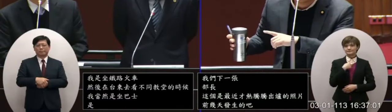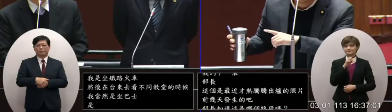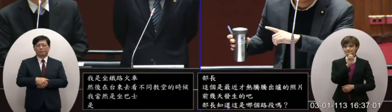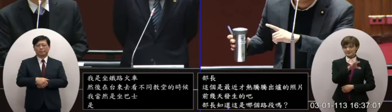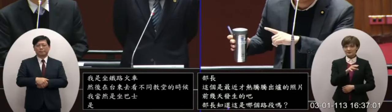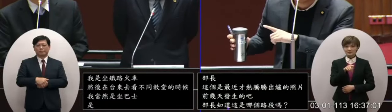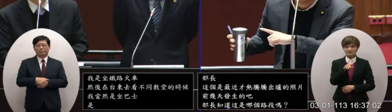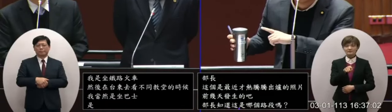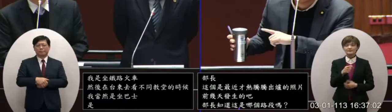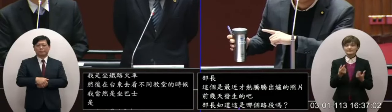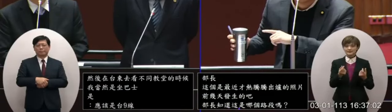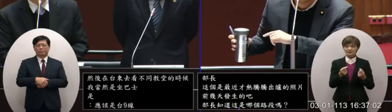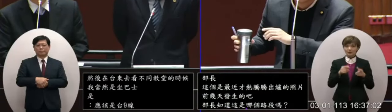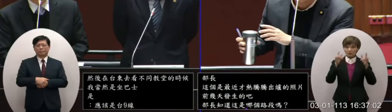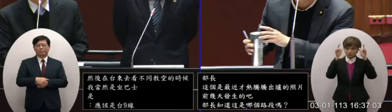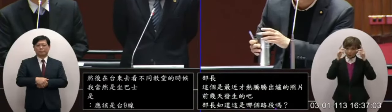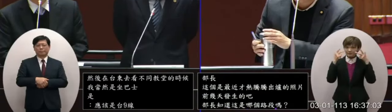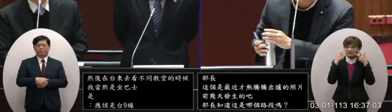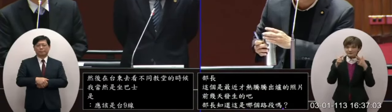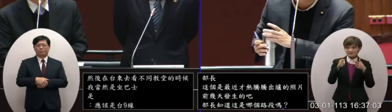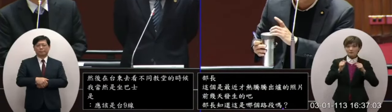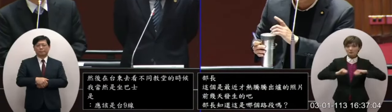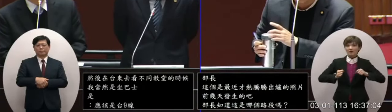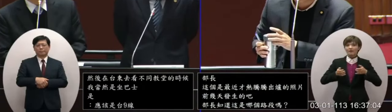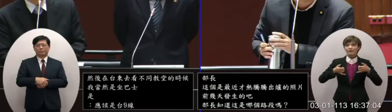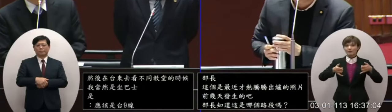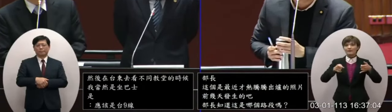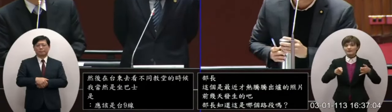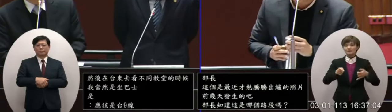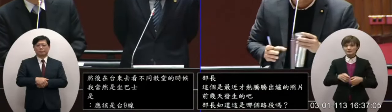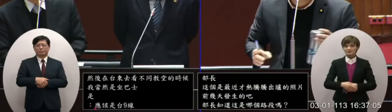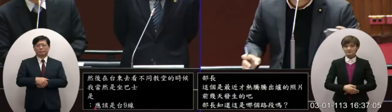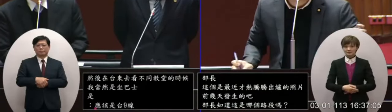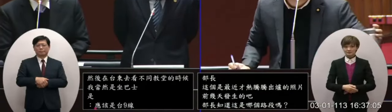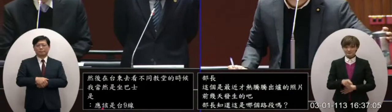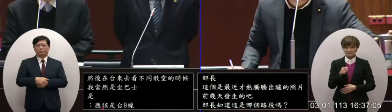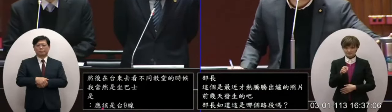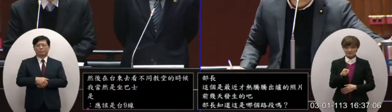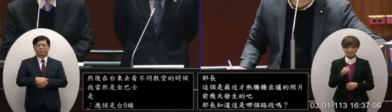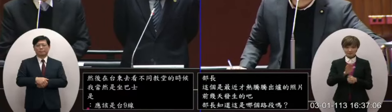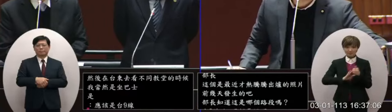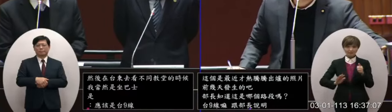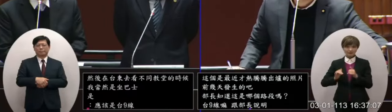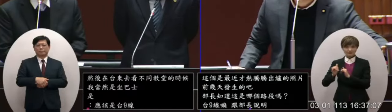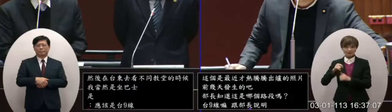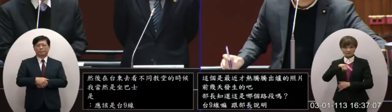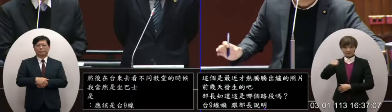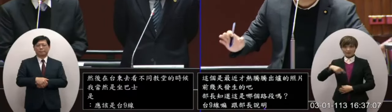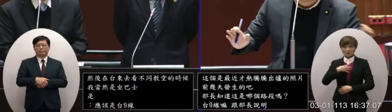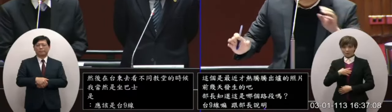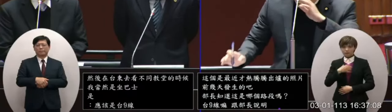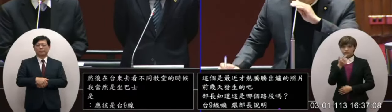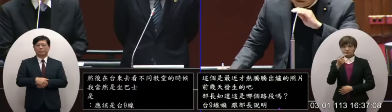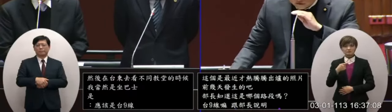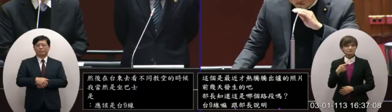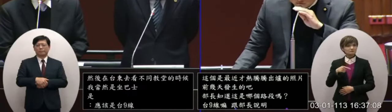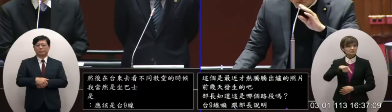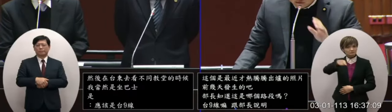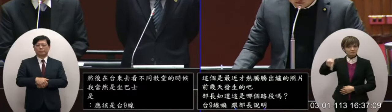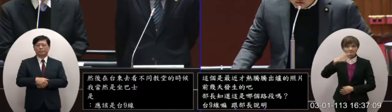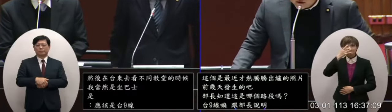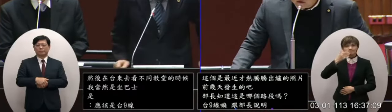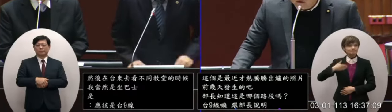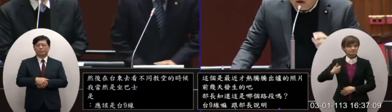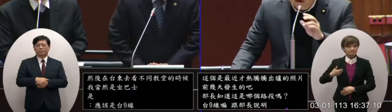台九线路也刚好拓宽的那一段。 是是， 这个地方的拓宽造成民众非常多的怨言，因为民众其实不太了解，就是